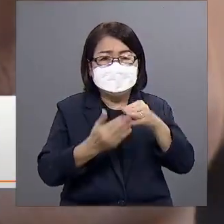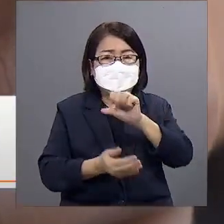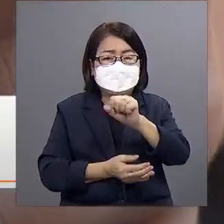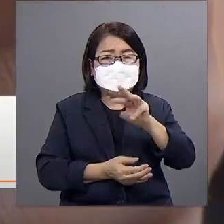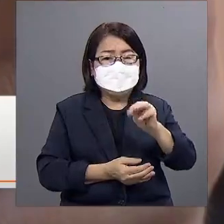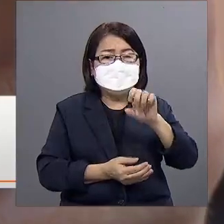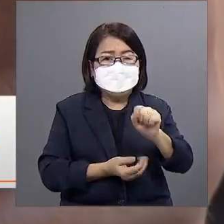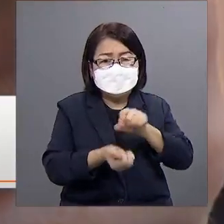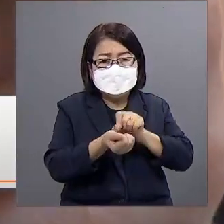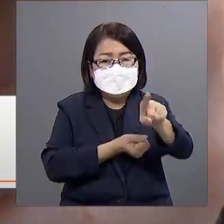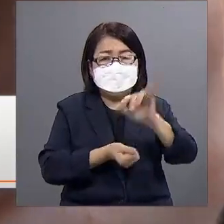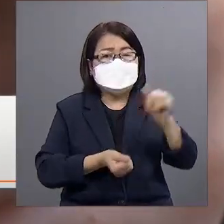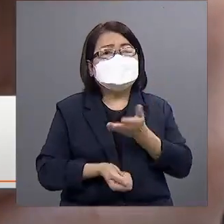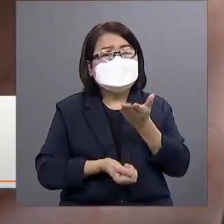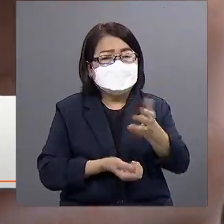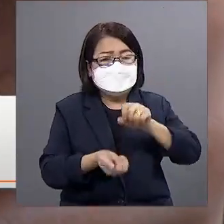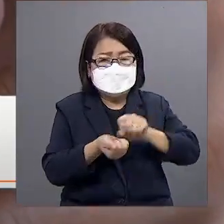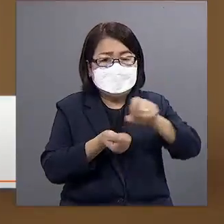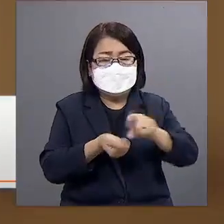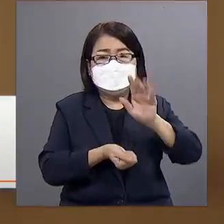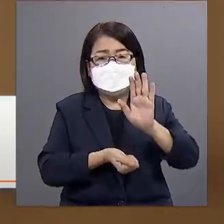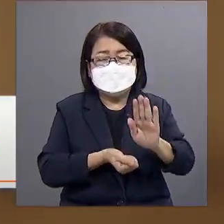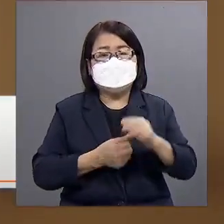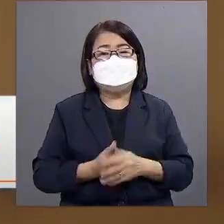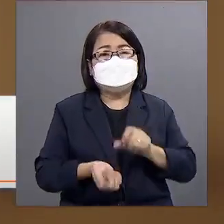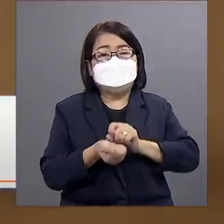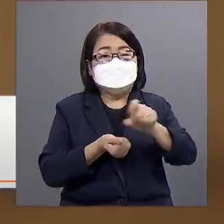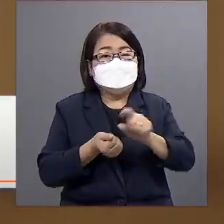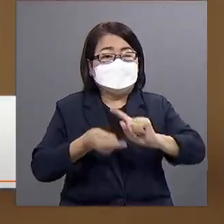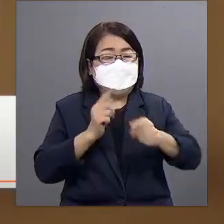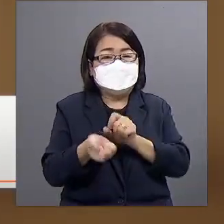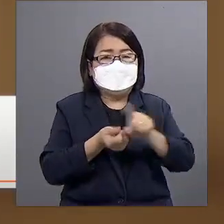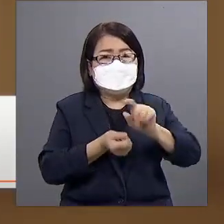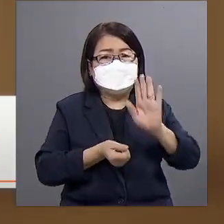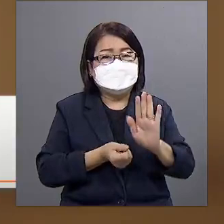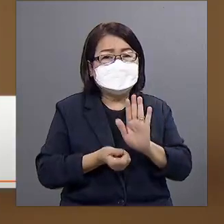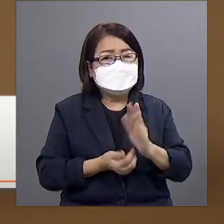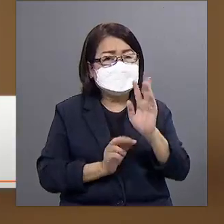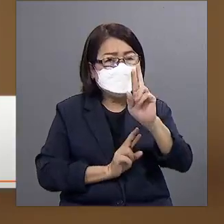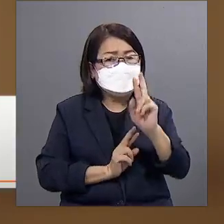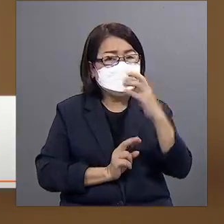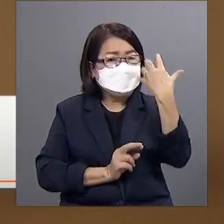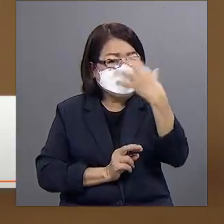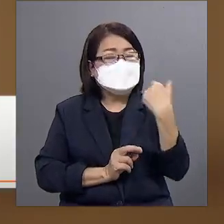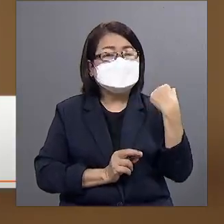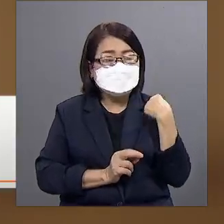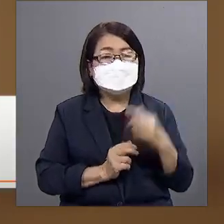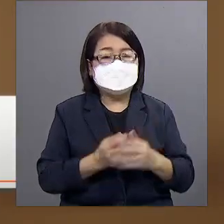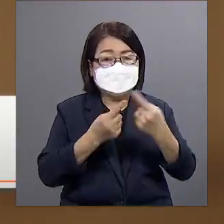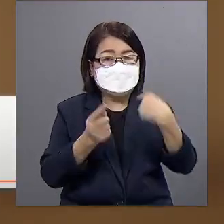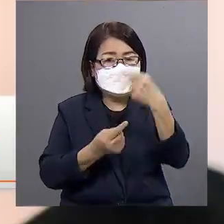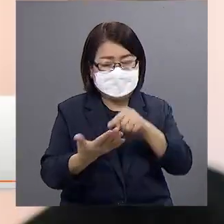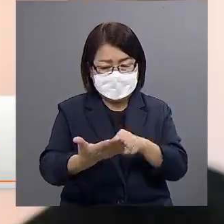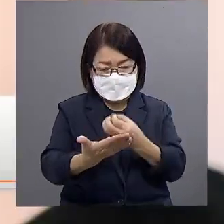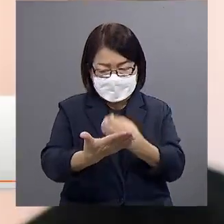ไม่ส่งต่อข้อความนี้เพื่อไม่ให้ตกเป็นผู้เสียหายของมิจฉาชีพและถ้าคุณผู้ชมเจอข้อความแบบนี้มีข้อสงสัย